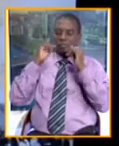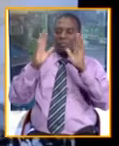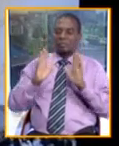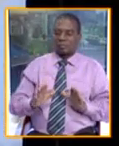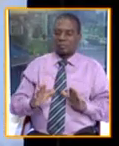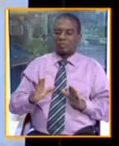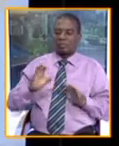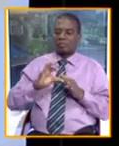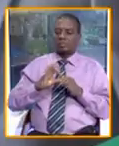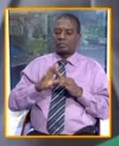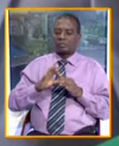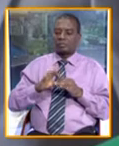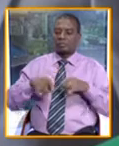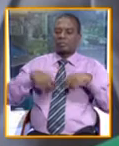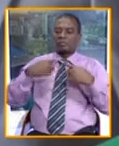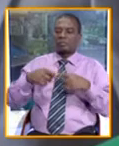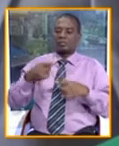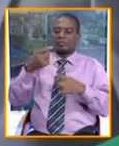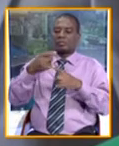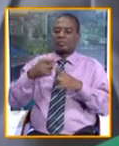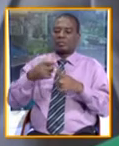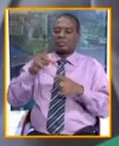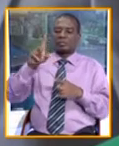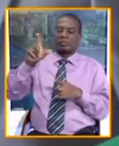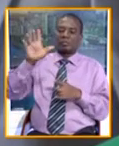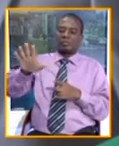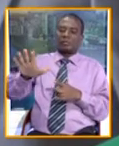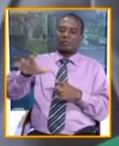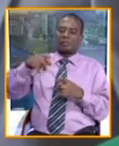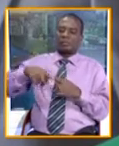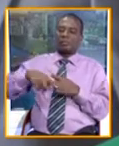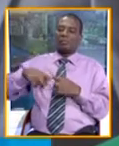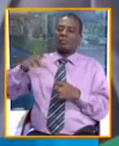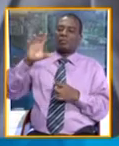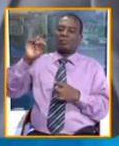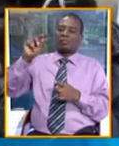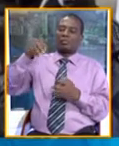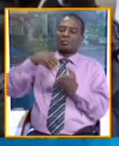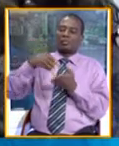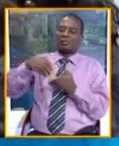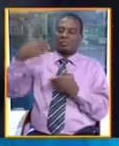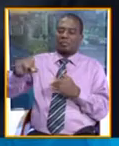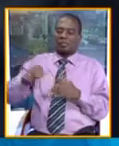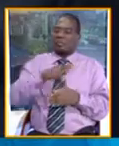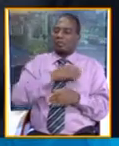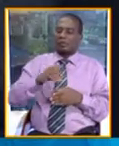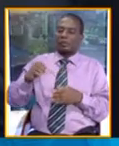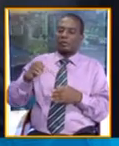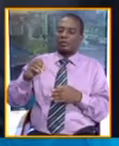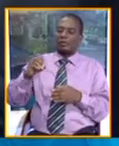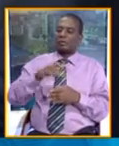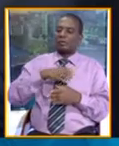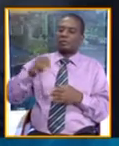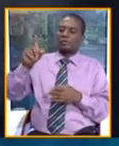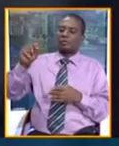entrepreneurs de la diaspora va de 5 à 20 millions de francs CFA pour les projets individuels ou collectifs et de 20 à 50